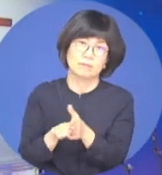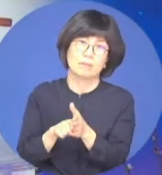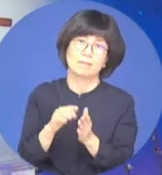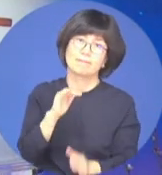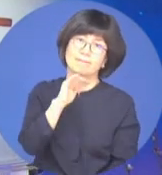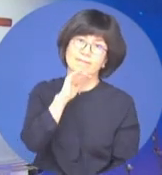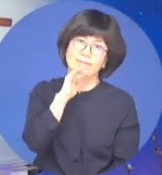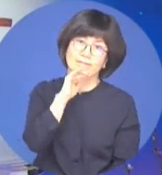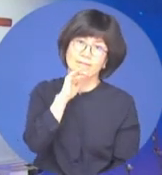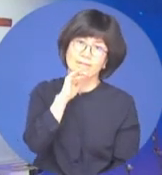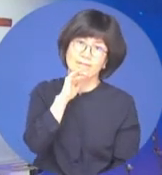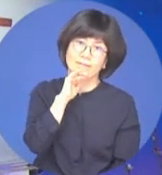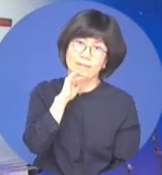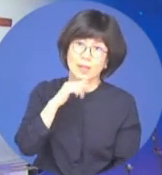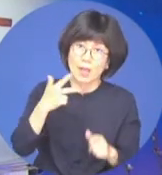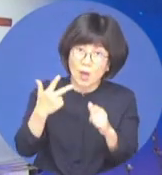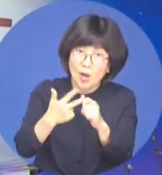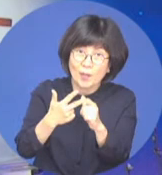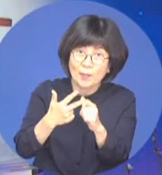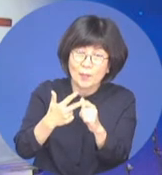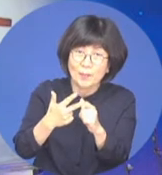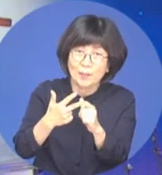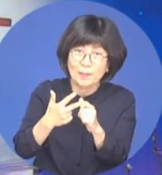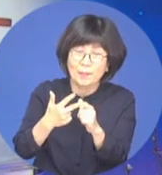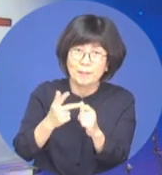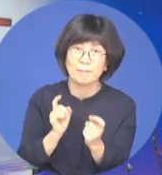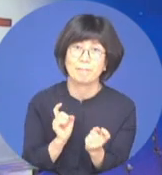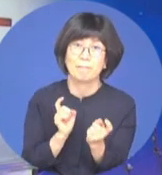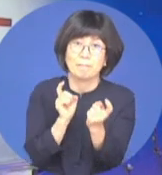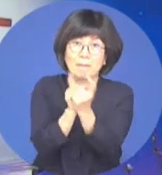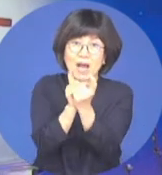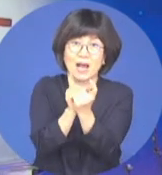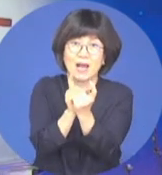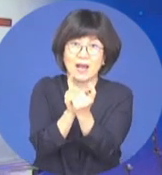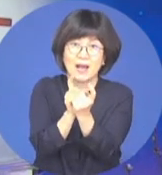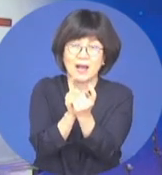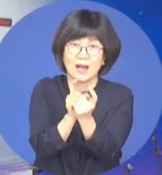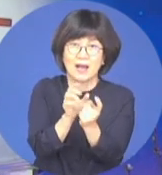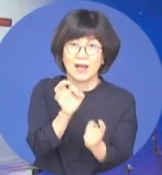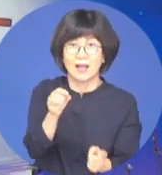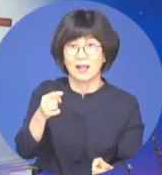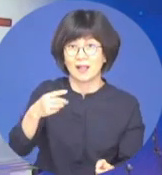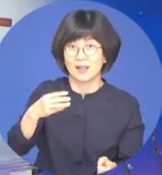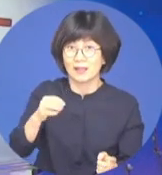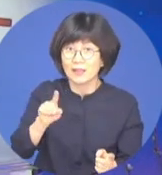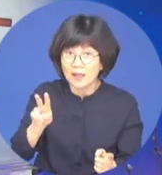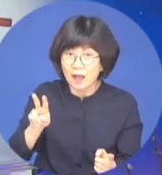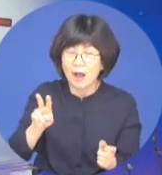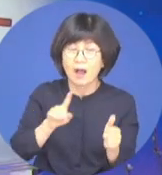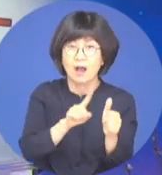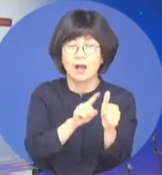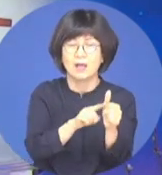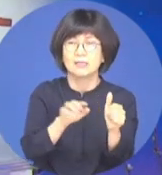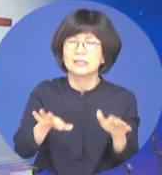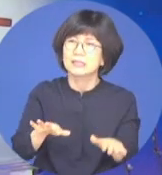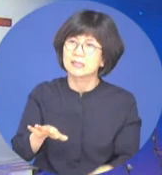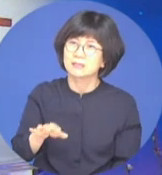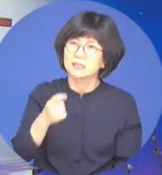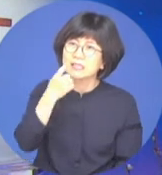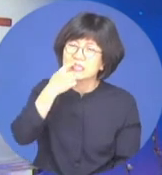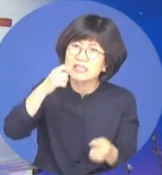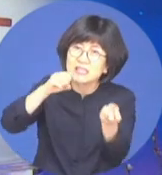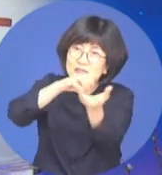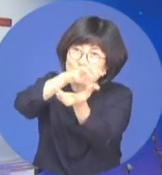믿고 기다리는 거예요. 7번째 되는 때에 여러분, 엘리야 선지자님, 지금 한 뼘 같은 구름이